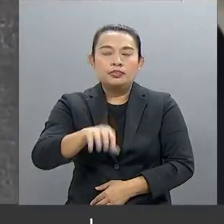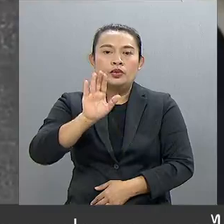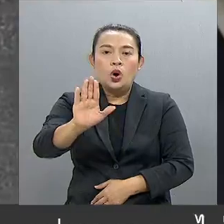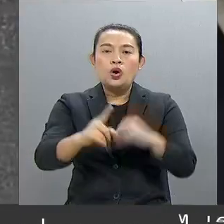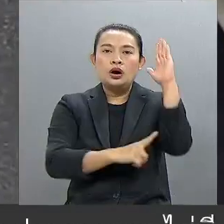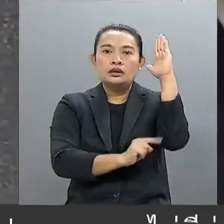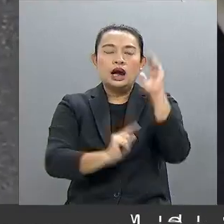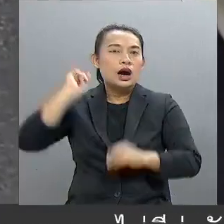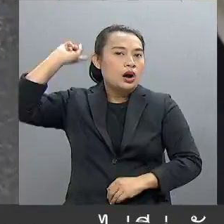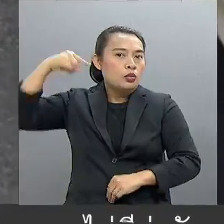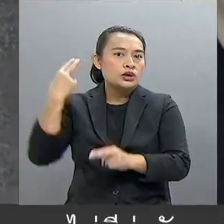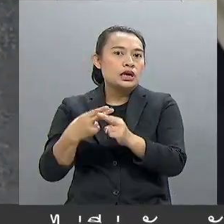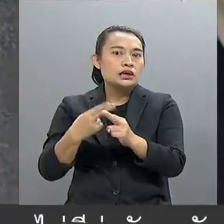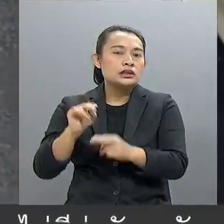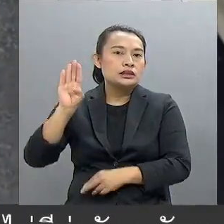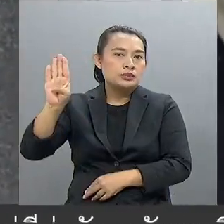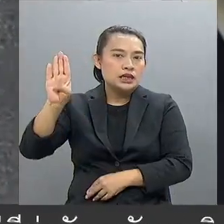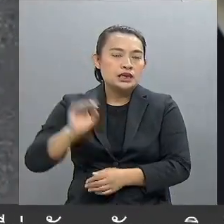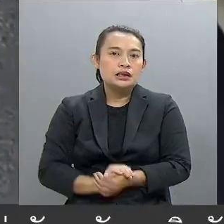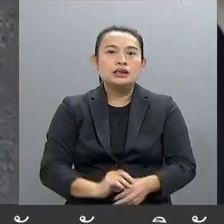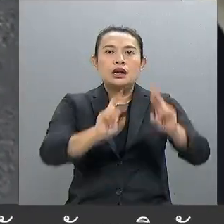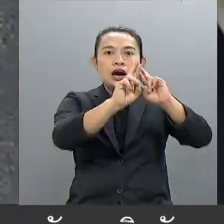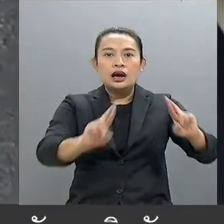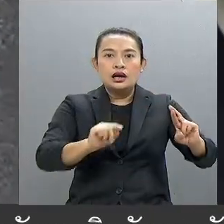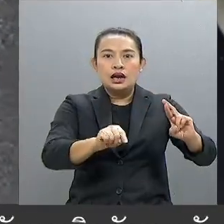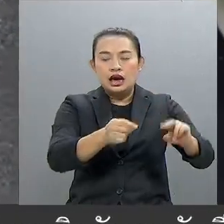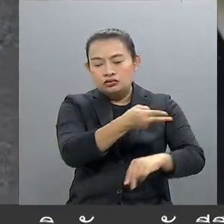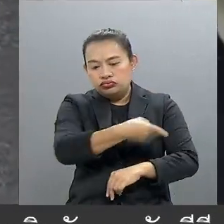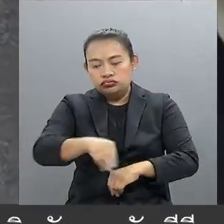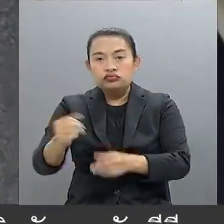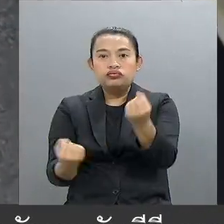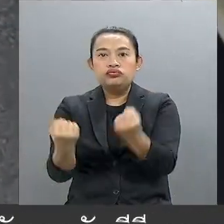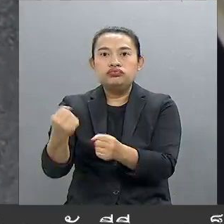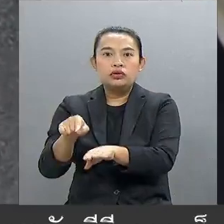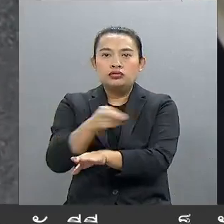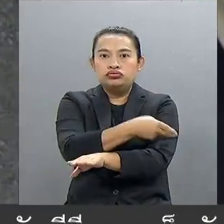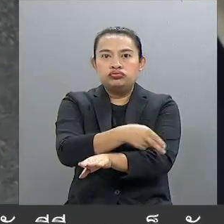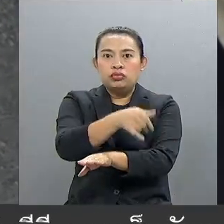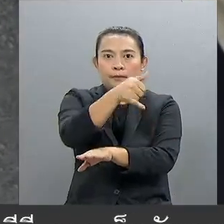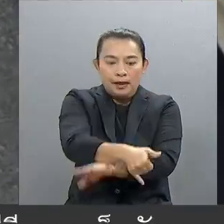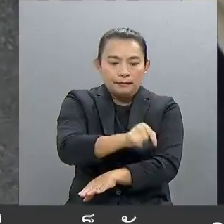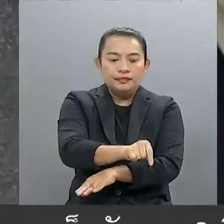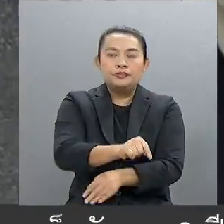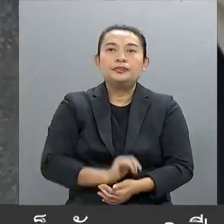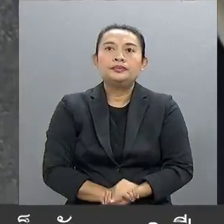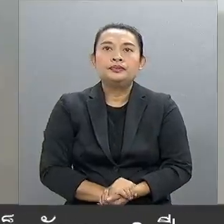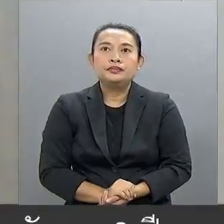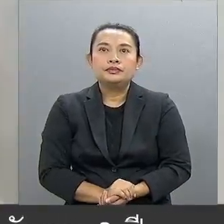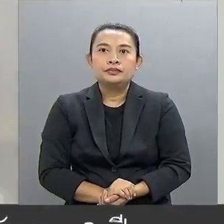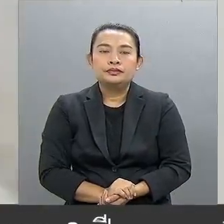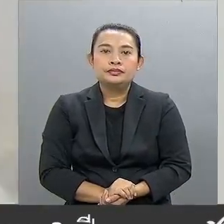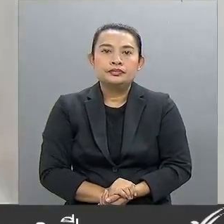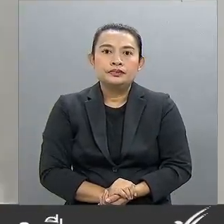ดินออกจากร้านอาหารแห่งหนึ่งเพื่อขึ้นรถที่จอดอยู่แต่บังเอิญนะคะเกิดอุบัติเหตุขาเนี่ยพลาดเหยียบลง